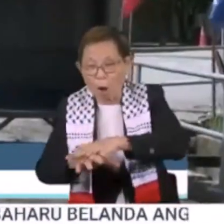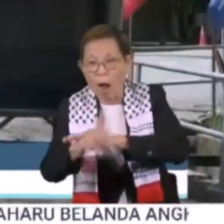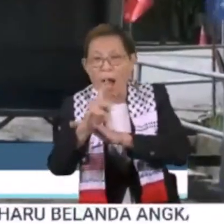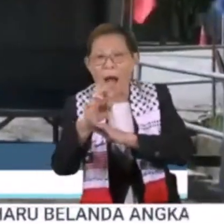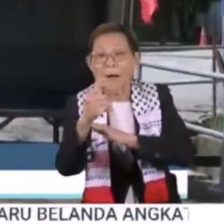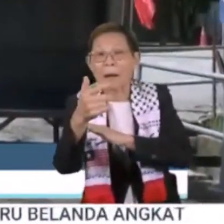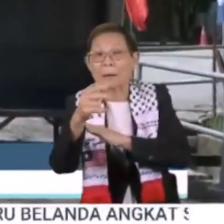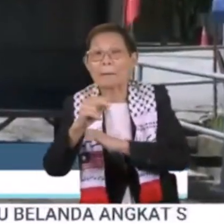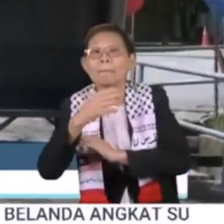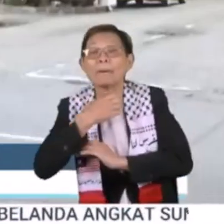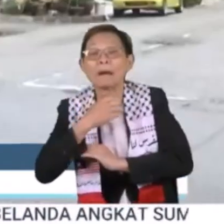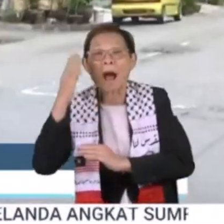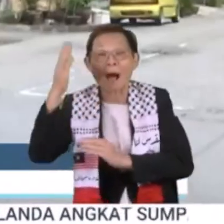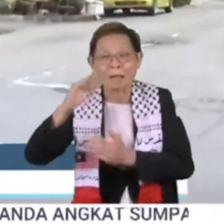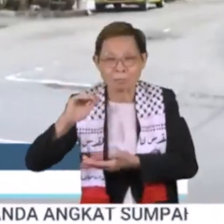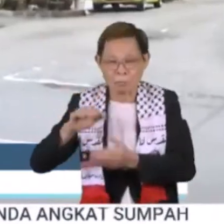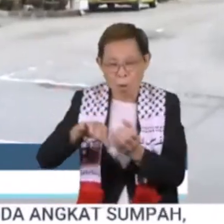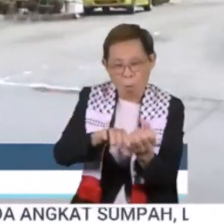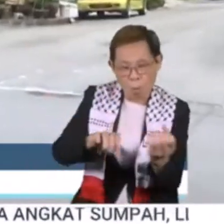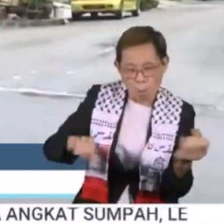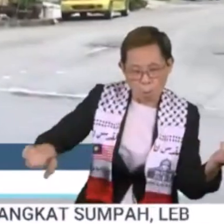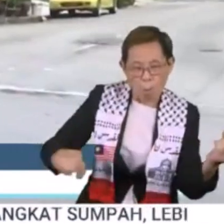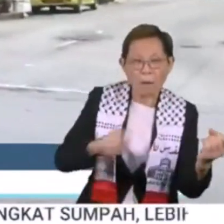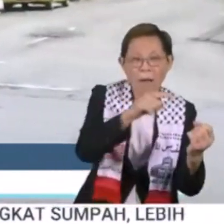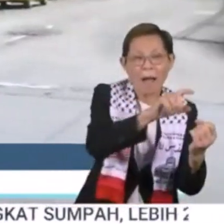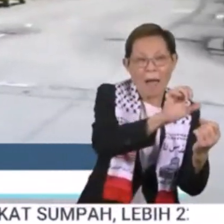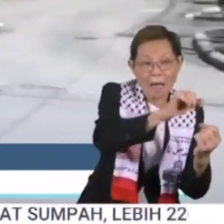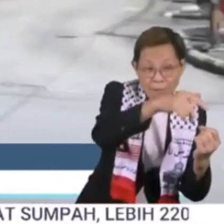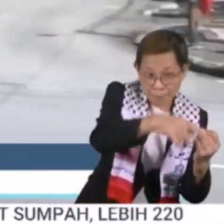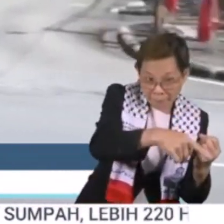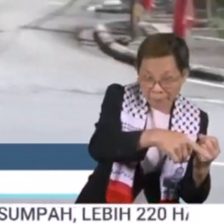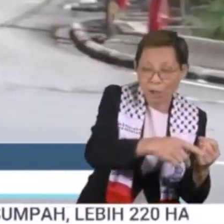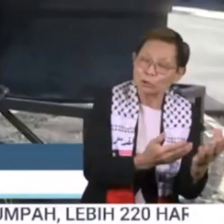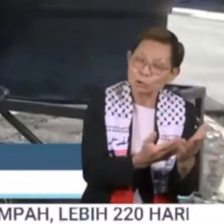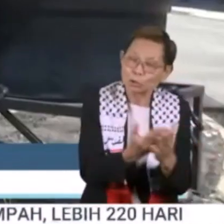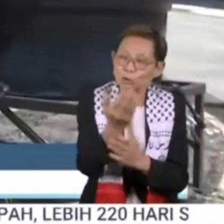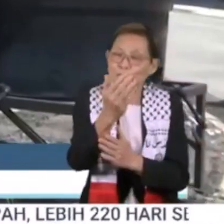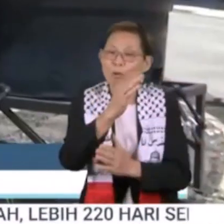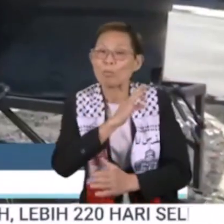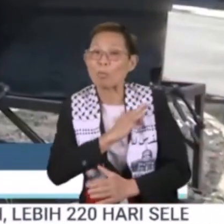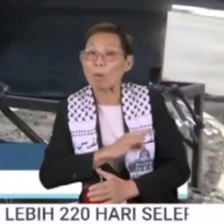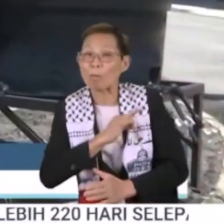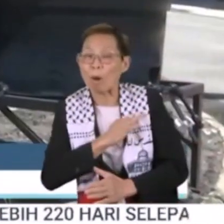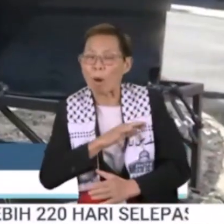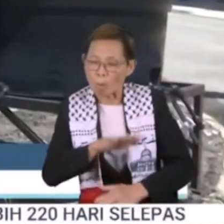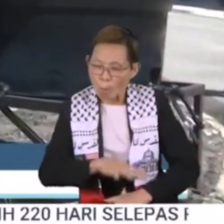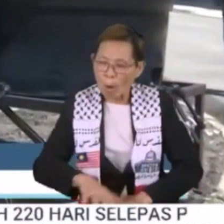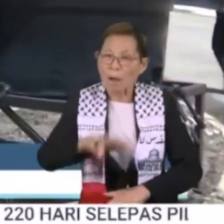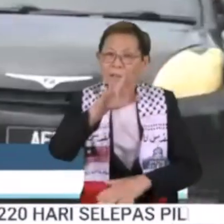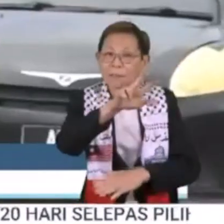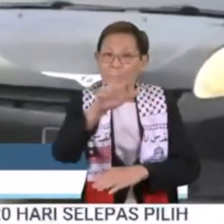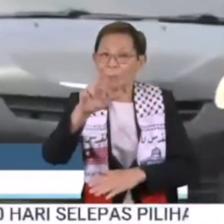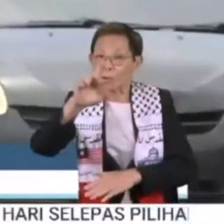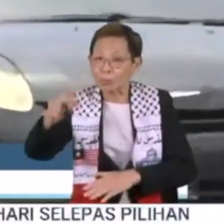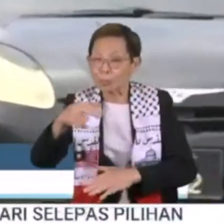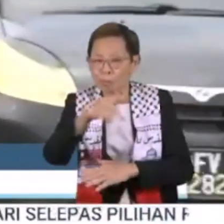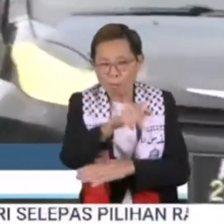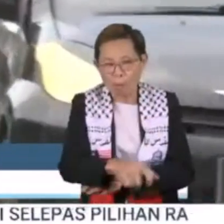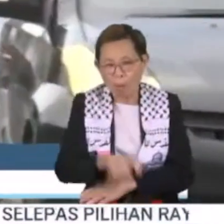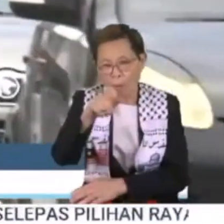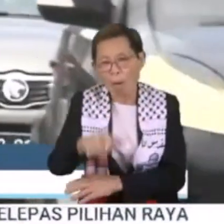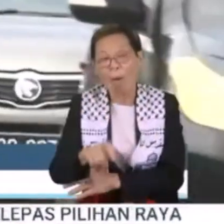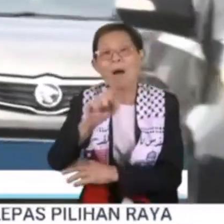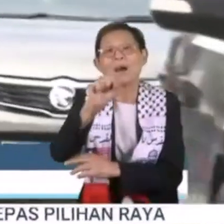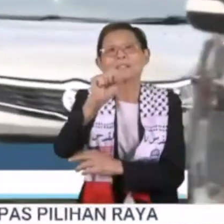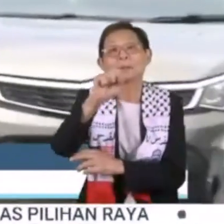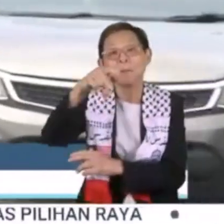Kerian Perak akan dibekalkan ke seberang perai. Sekaligus memberi manfaat kepada hampir 33,000 penduduk seberang